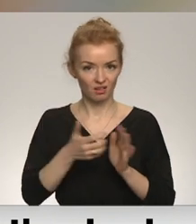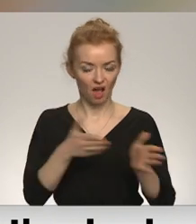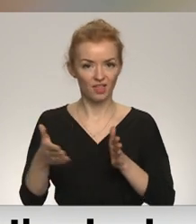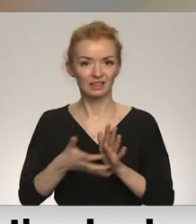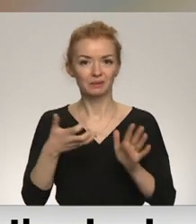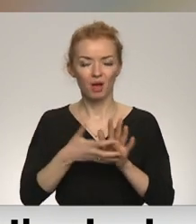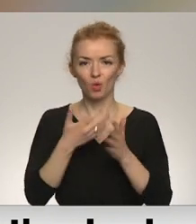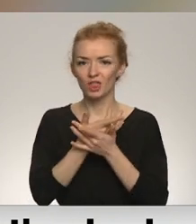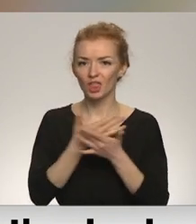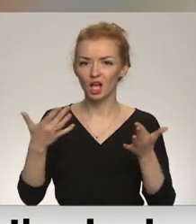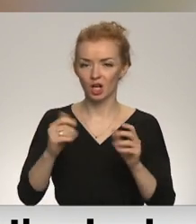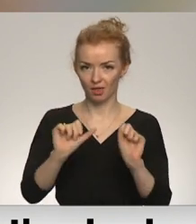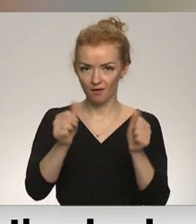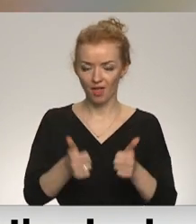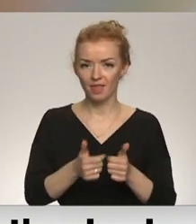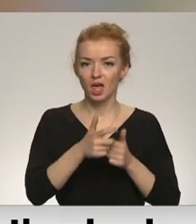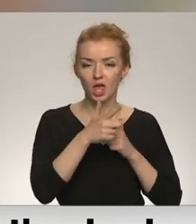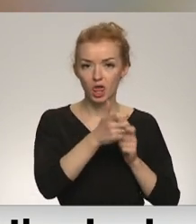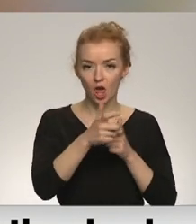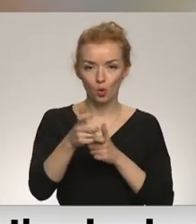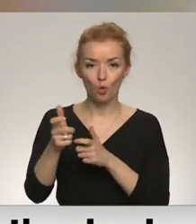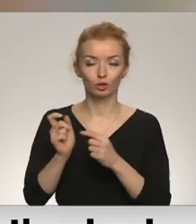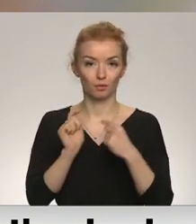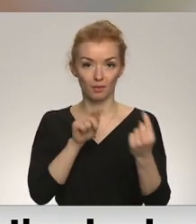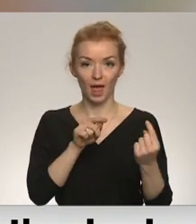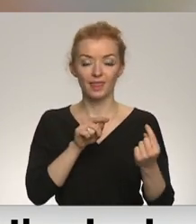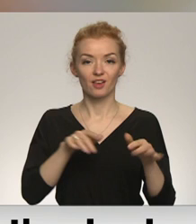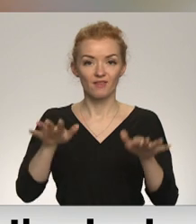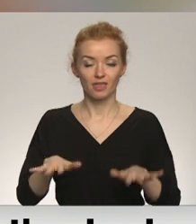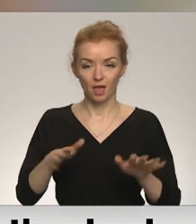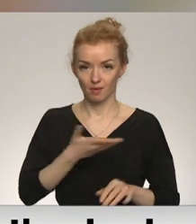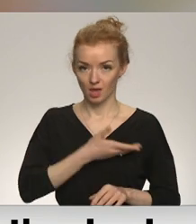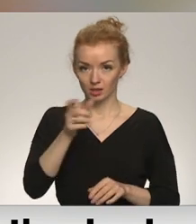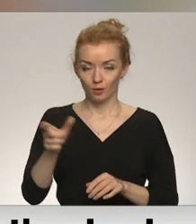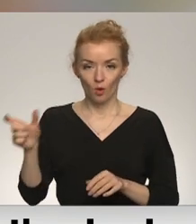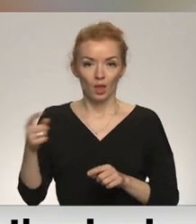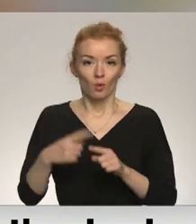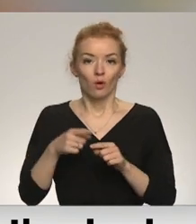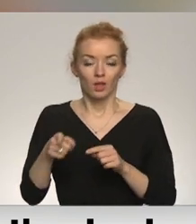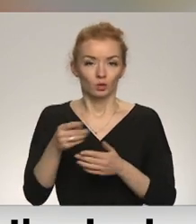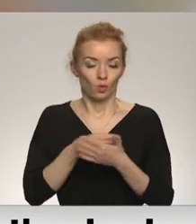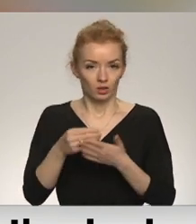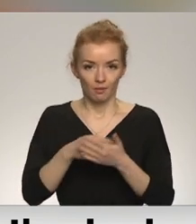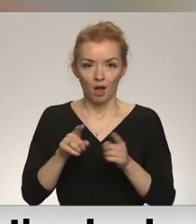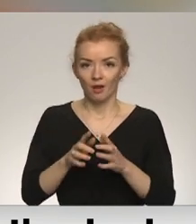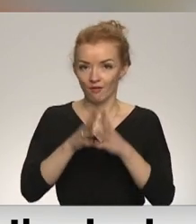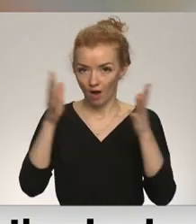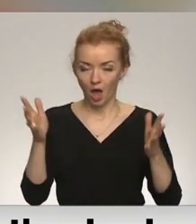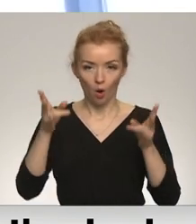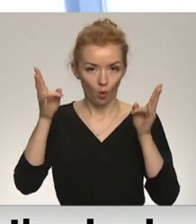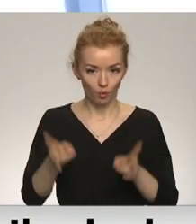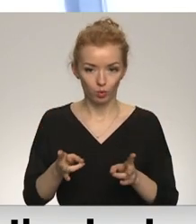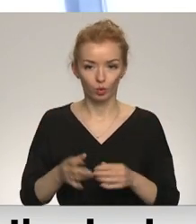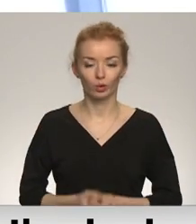izmantot dažāda veida ieročus pret civiliedzīvotājiem, kas varētu nest arī daudz vairāk